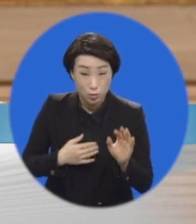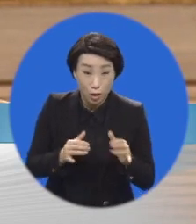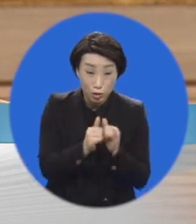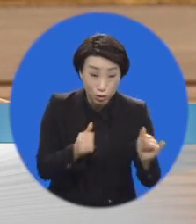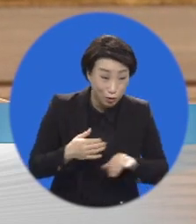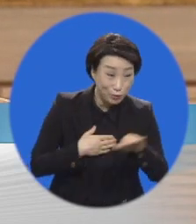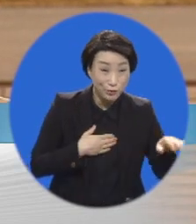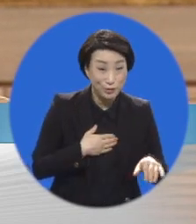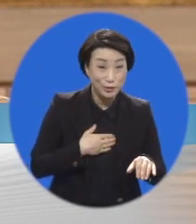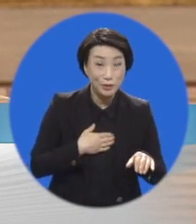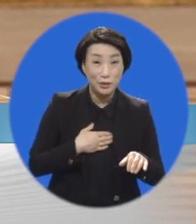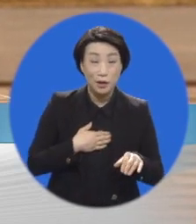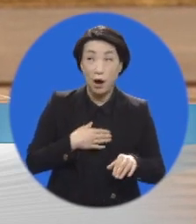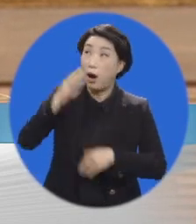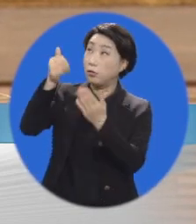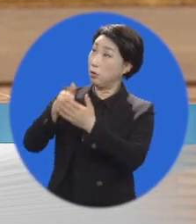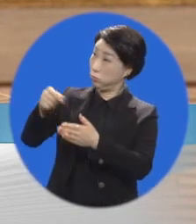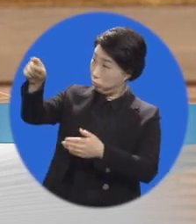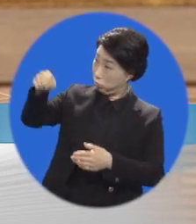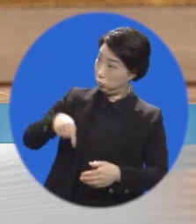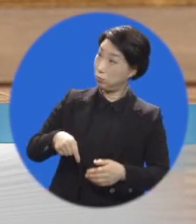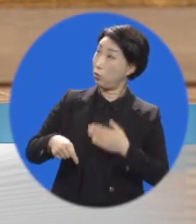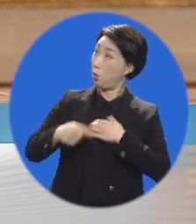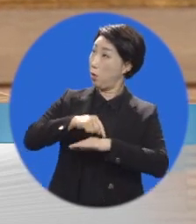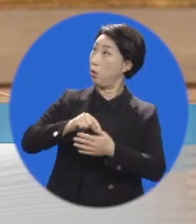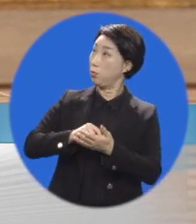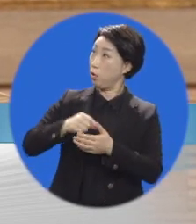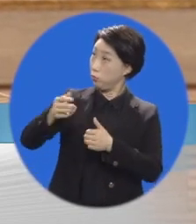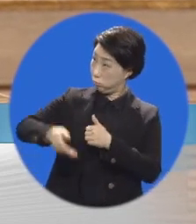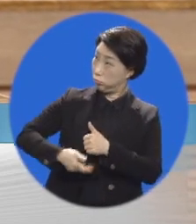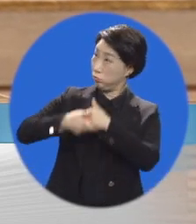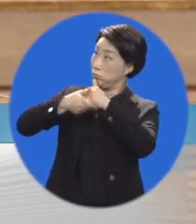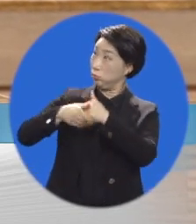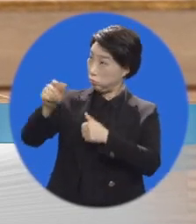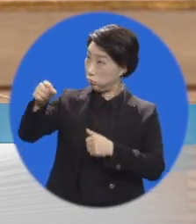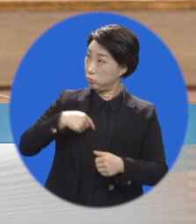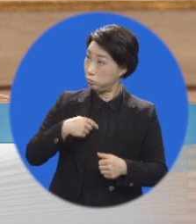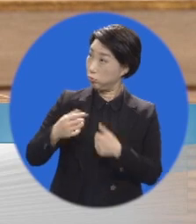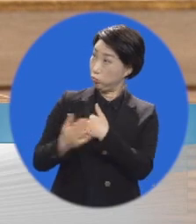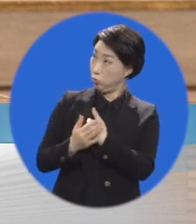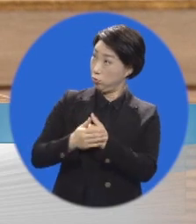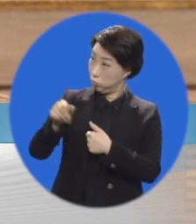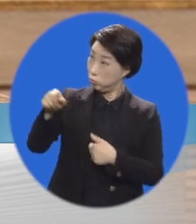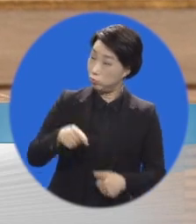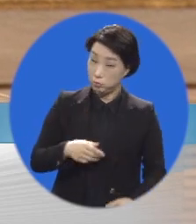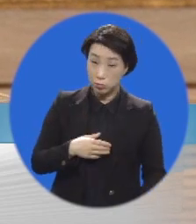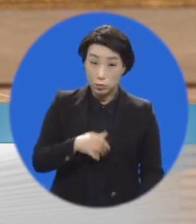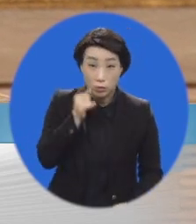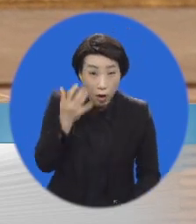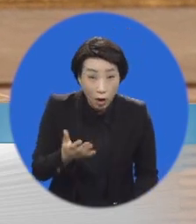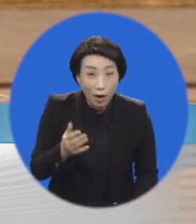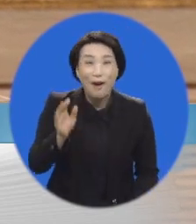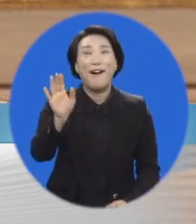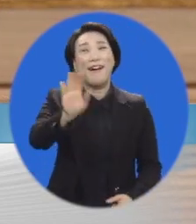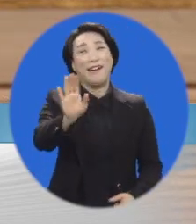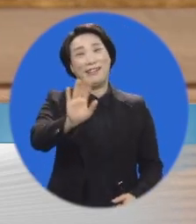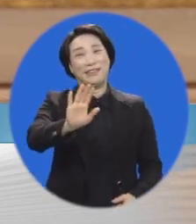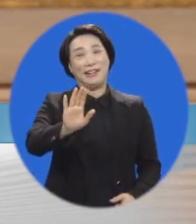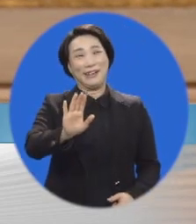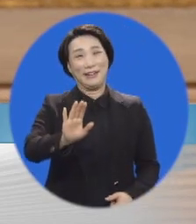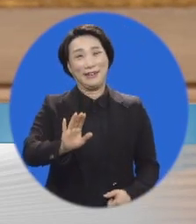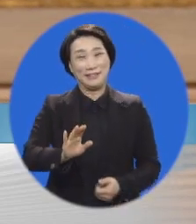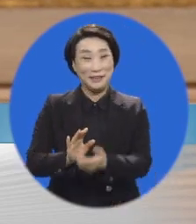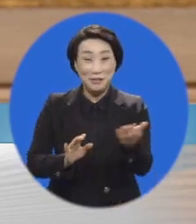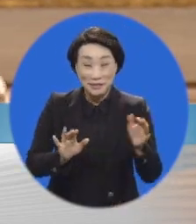피조물이 하나님 내 마음에 맞게 역사해 주세요 아니야